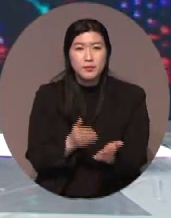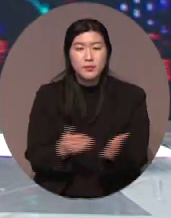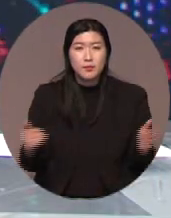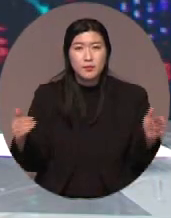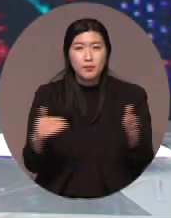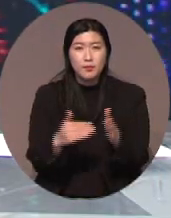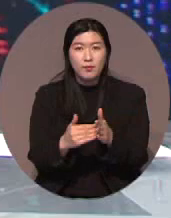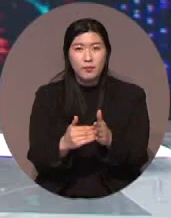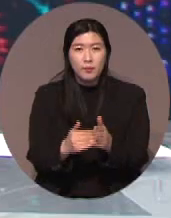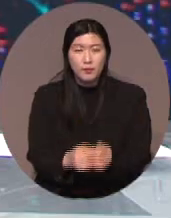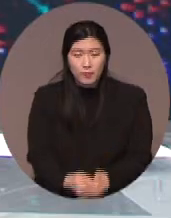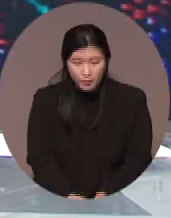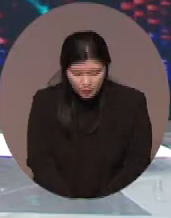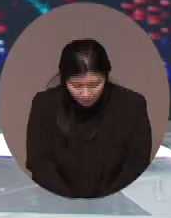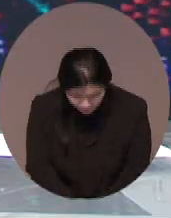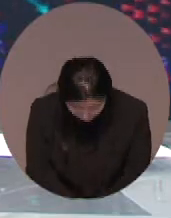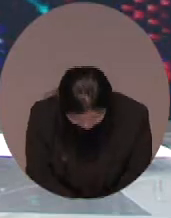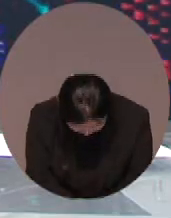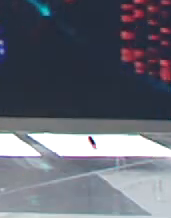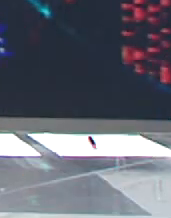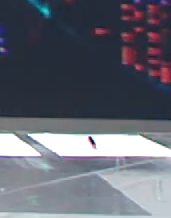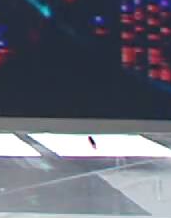대전이었습니다 고맙습니다